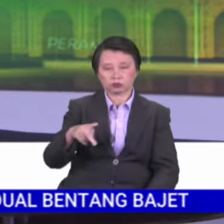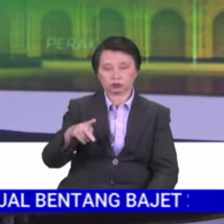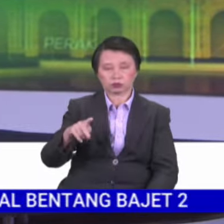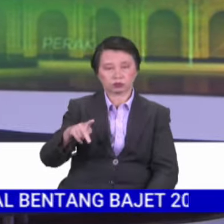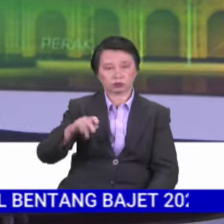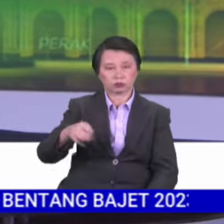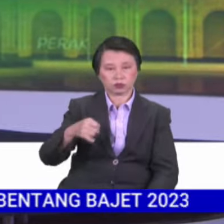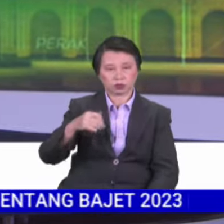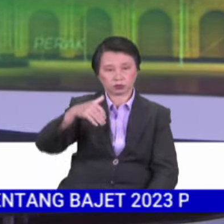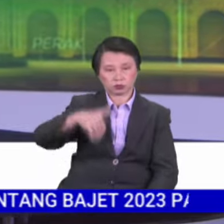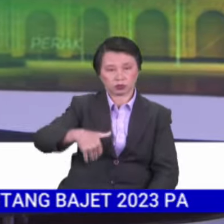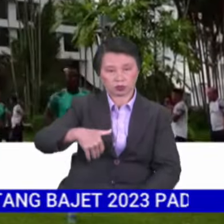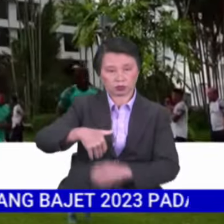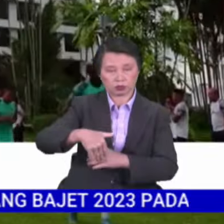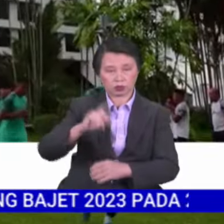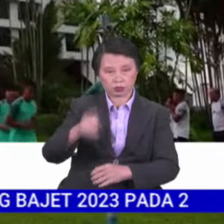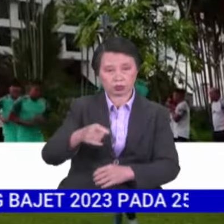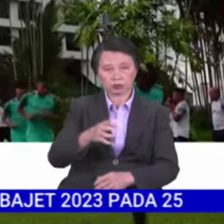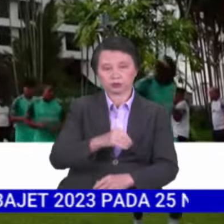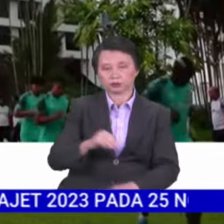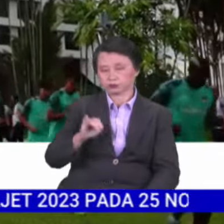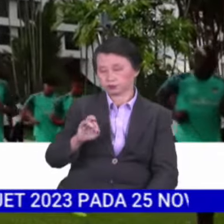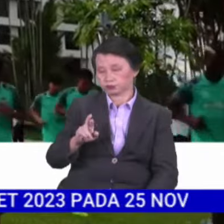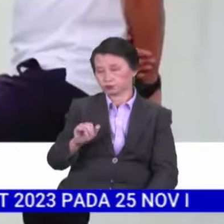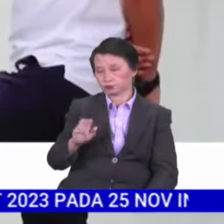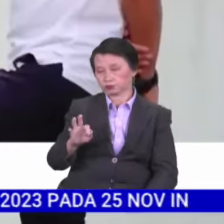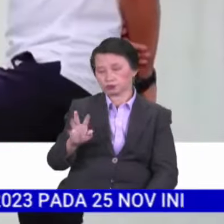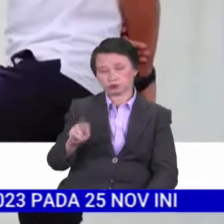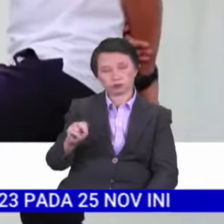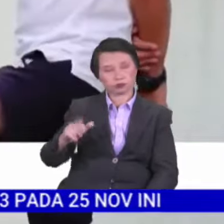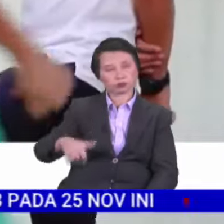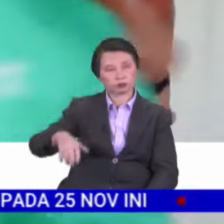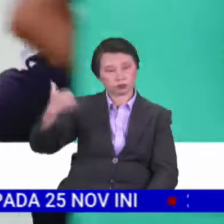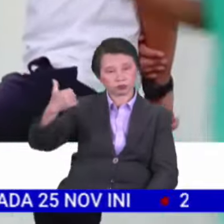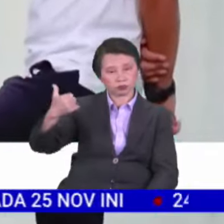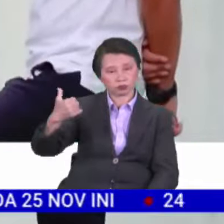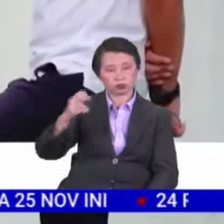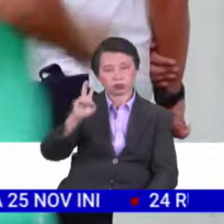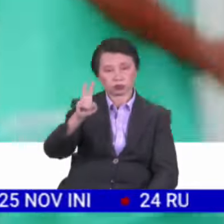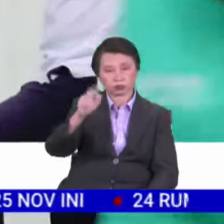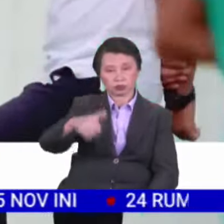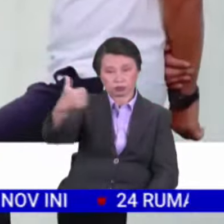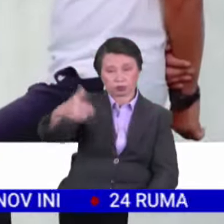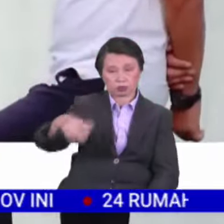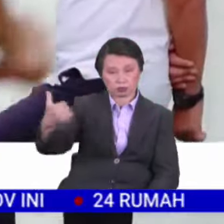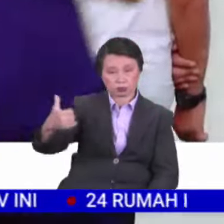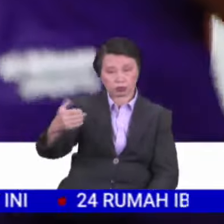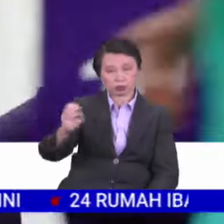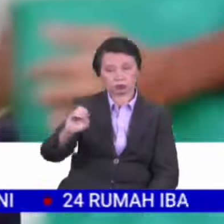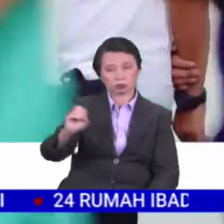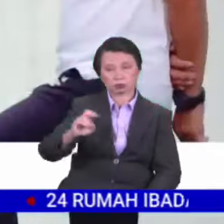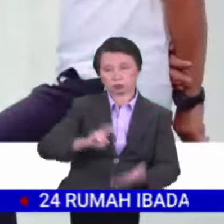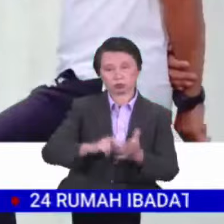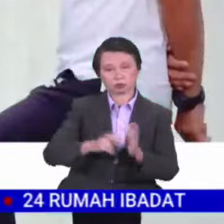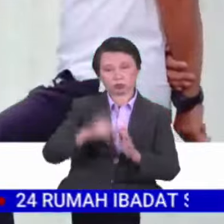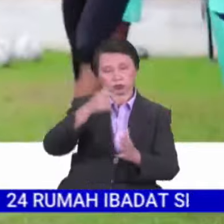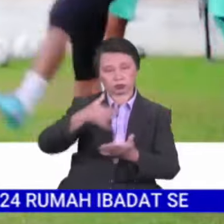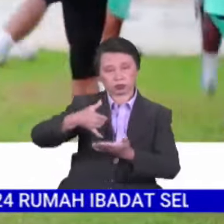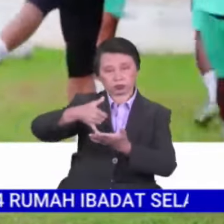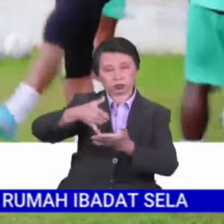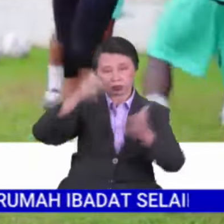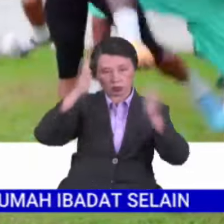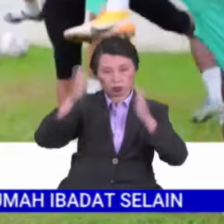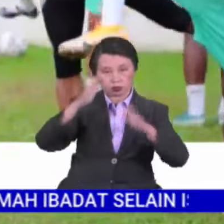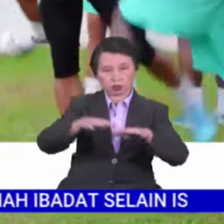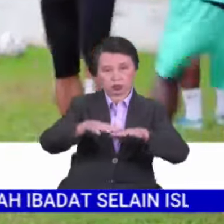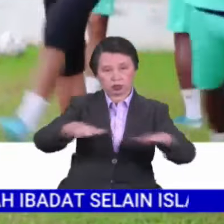nanti. Bagaimanapun, Irfan menyifatkan dua kemenangan naib juara Liga Super itu tidak lagi bermakna kerana Piala Malaysia